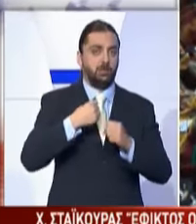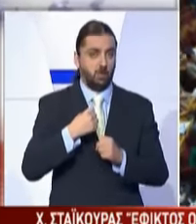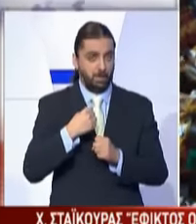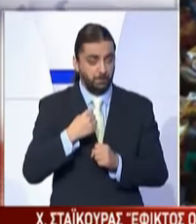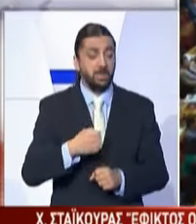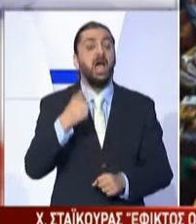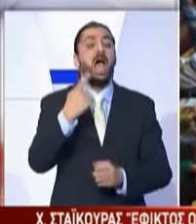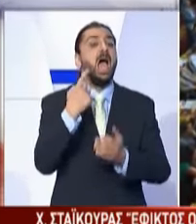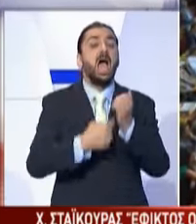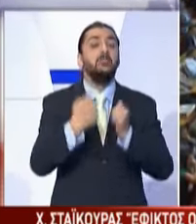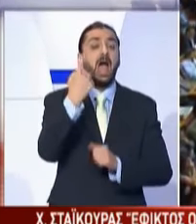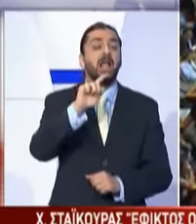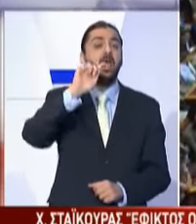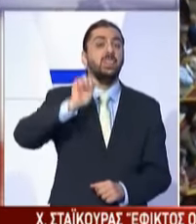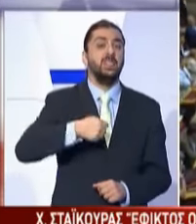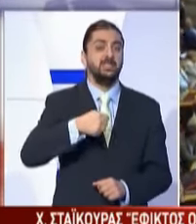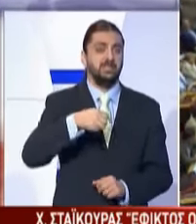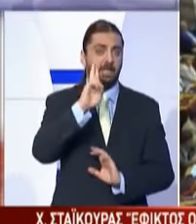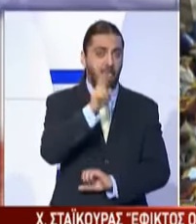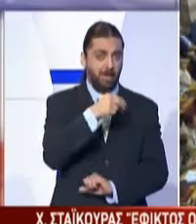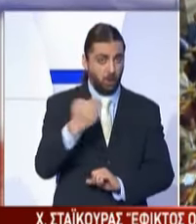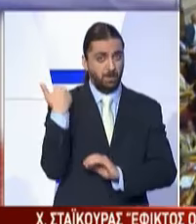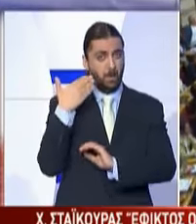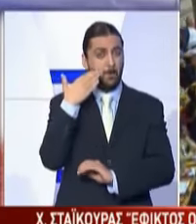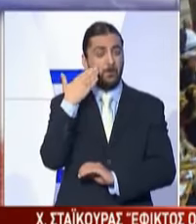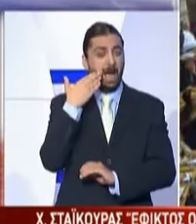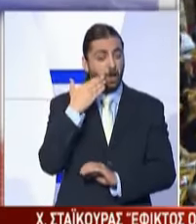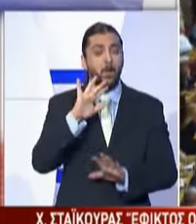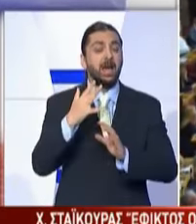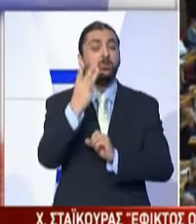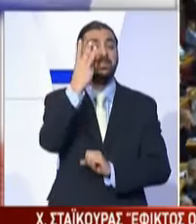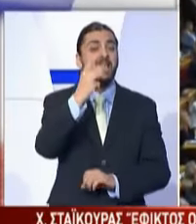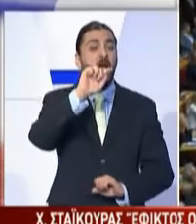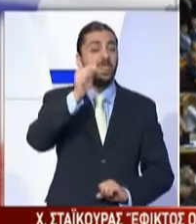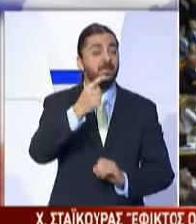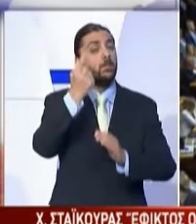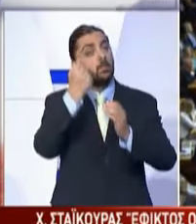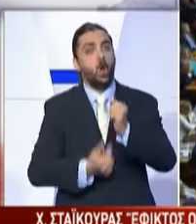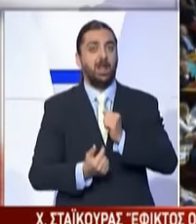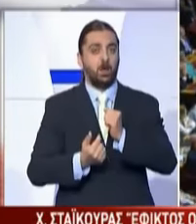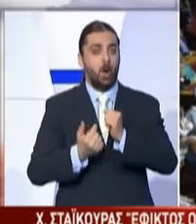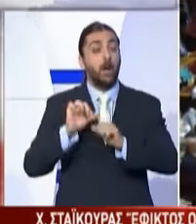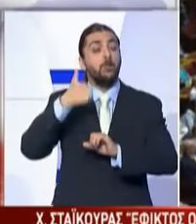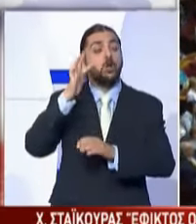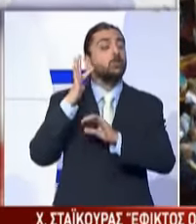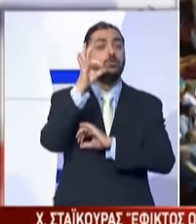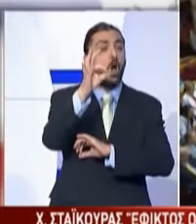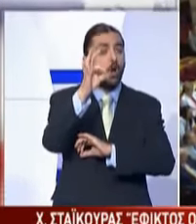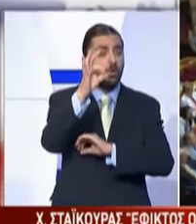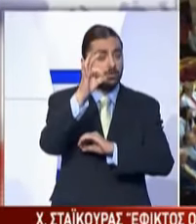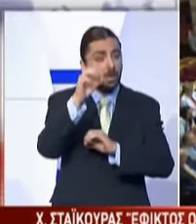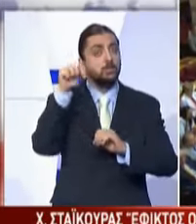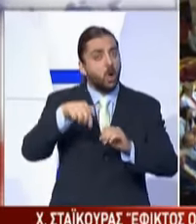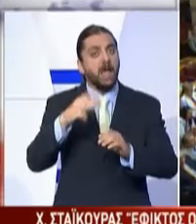σε 1 δισεκατομμύριο ευρώ και στα τέλη Μαΐου είναι μικρότερο περίπου κατά 3 δισεκατομμύρια ευρώ σε σχέση με τον στόχο που είχε